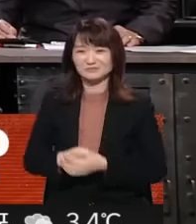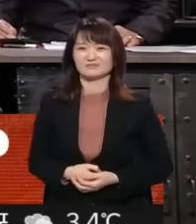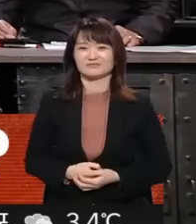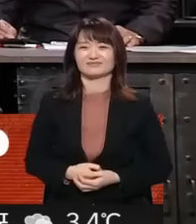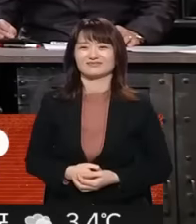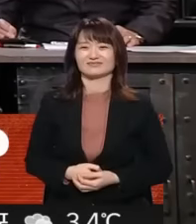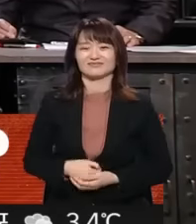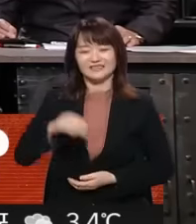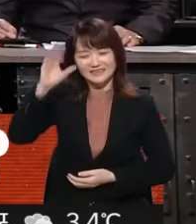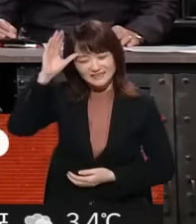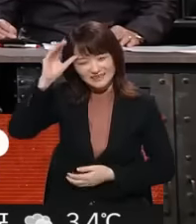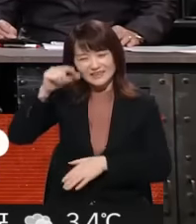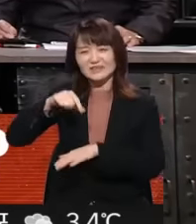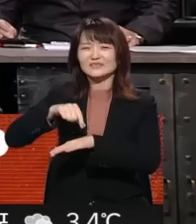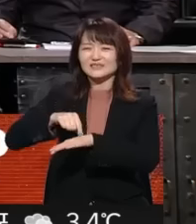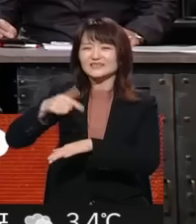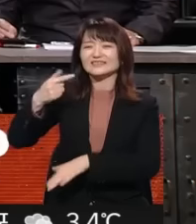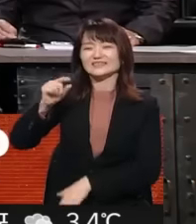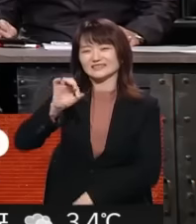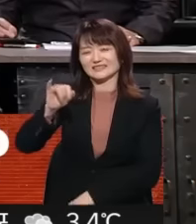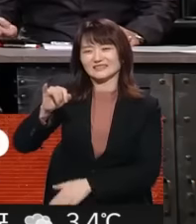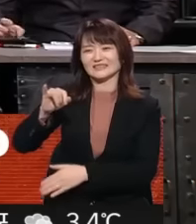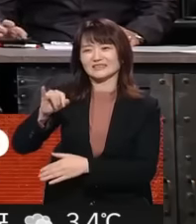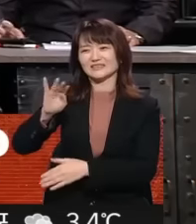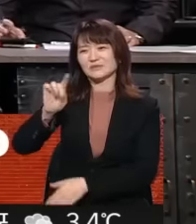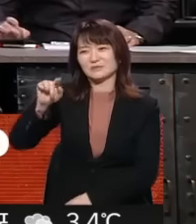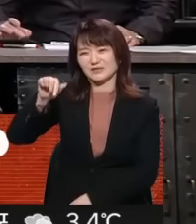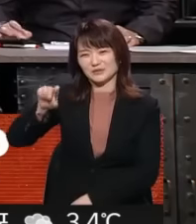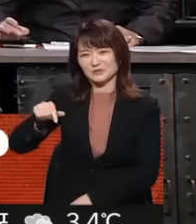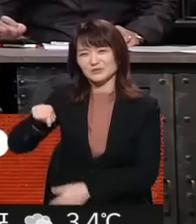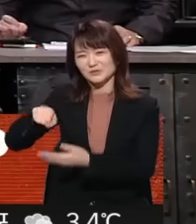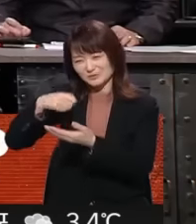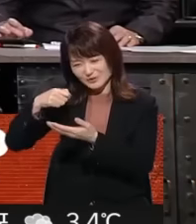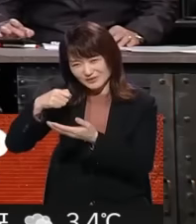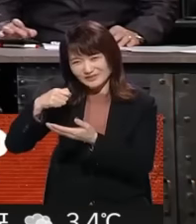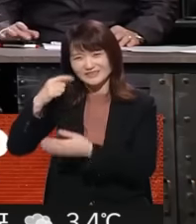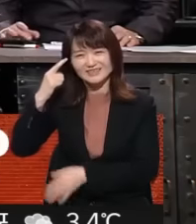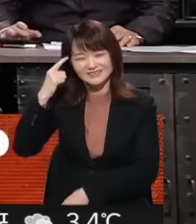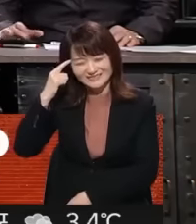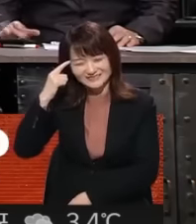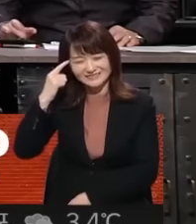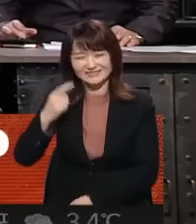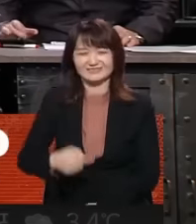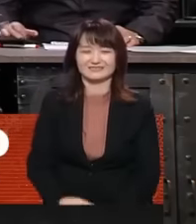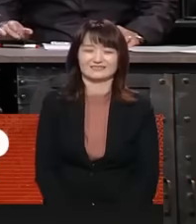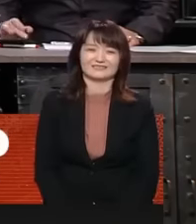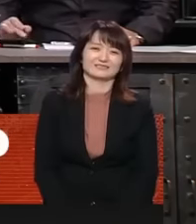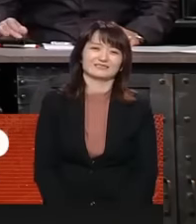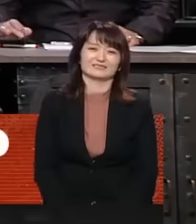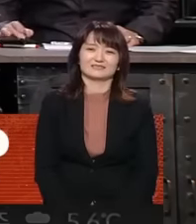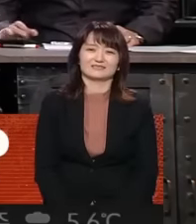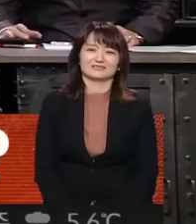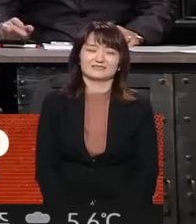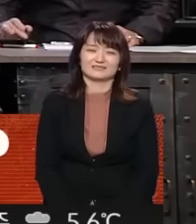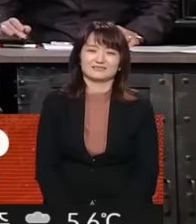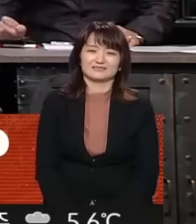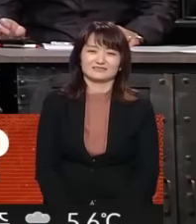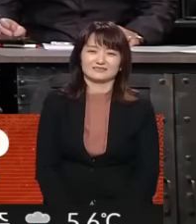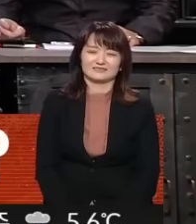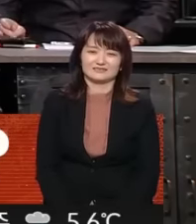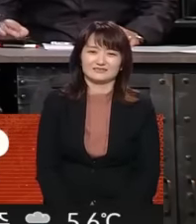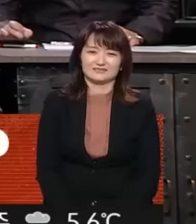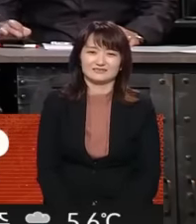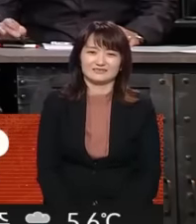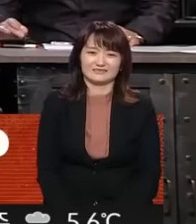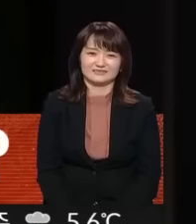있어요 보양식이든 뭐가 어떻겠습니까 그런 생각입니다 아무튼 우리 가족 여러분들을 의견도